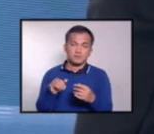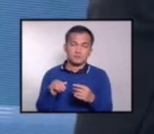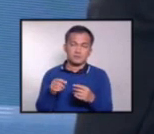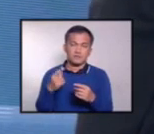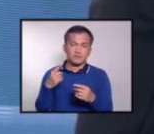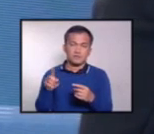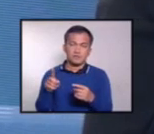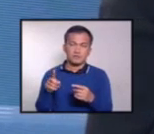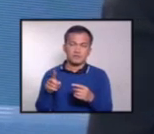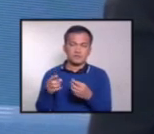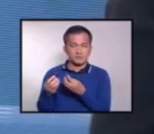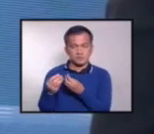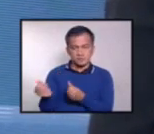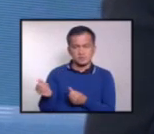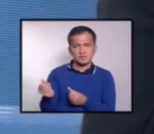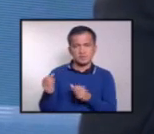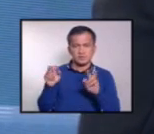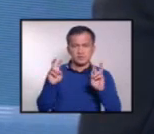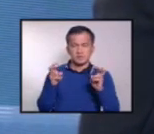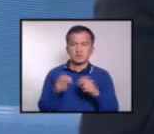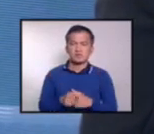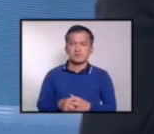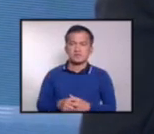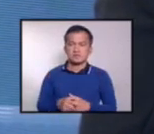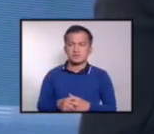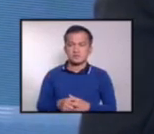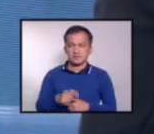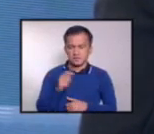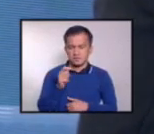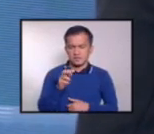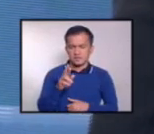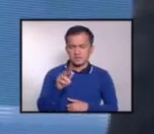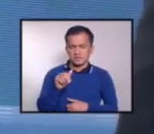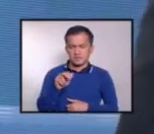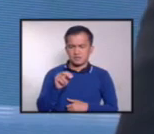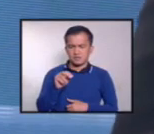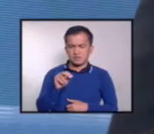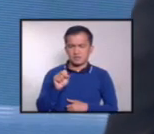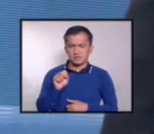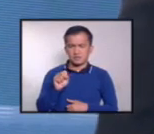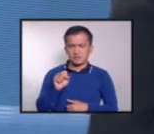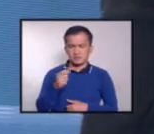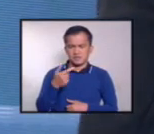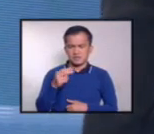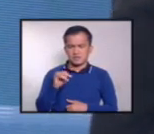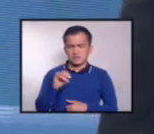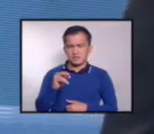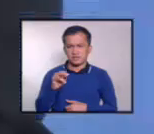malutas yung tinawag nilang transgenerational poverty.